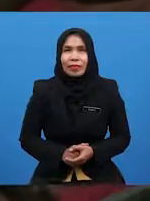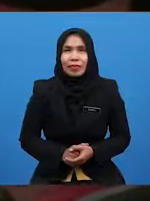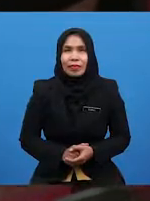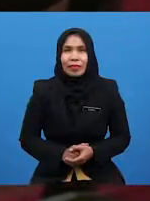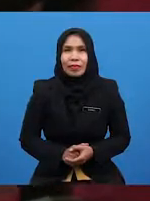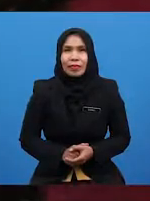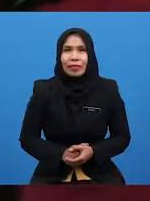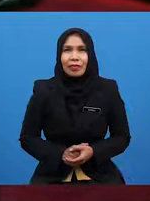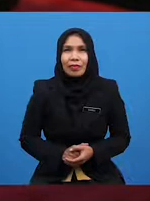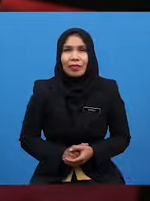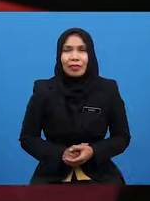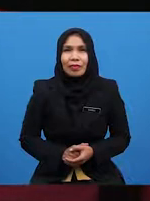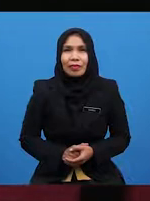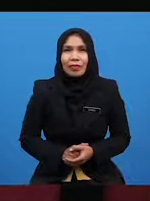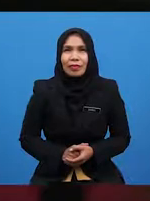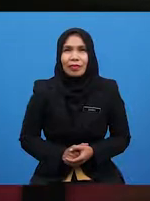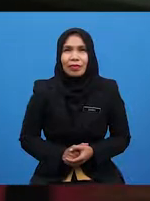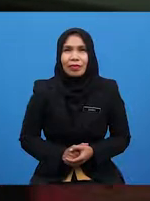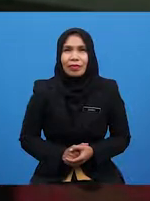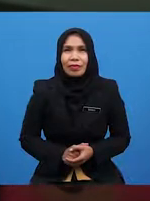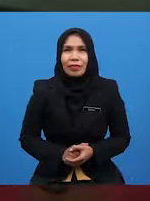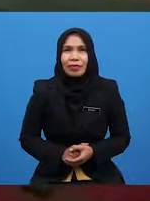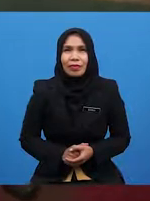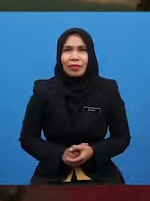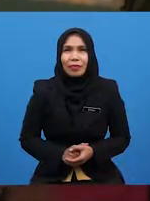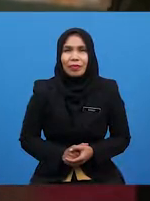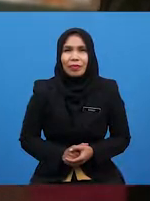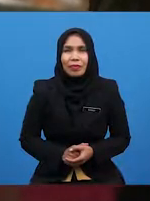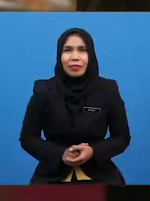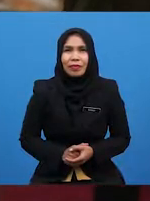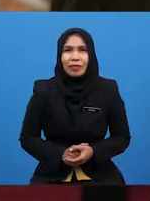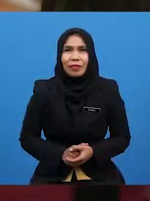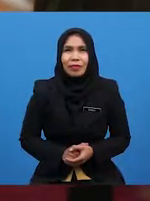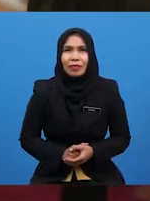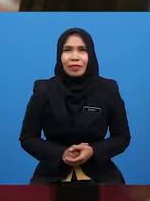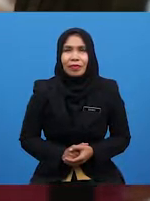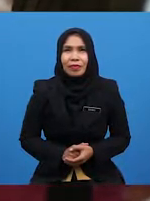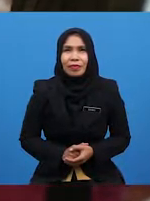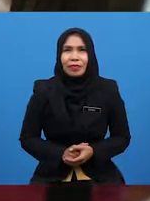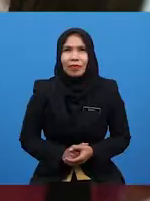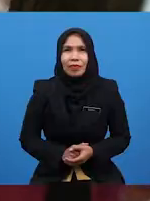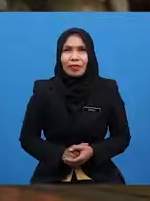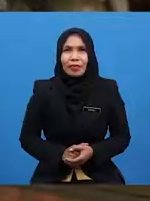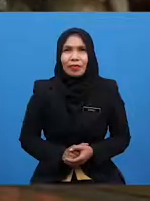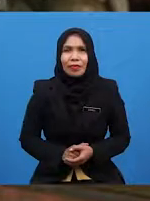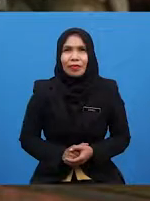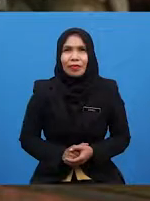lah. So dia setiap nilai karya tu bergantung